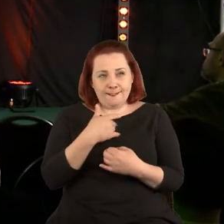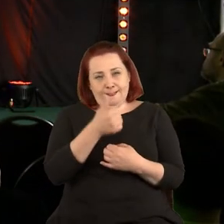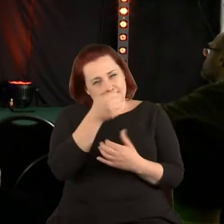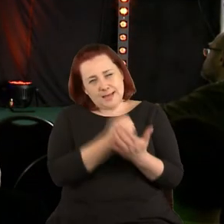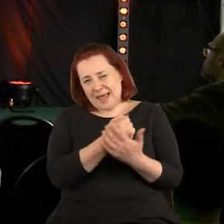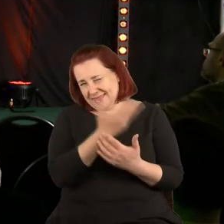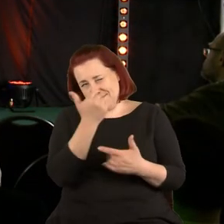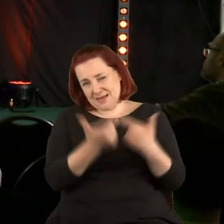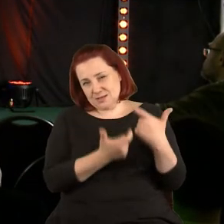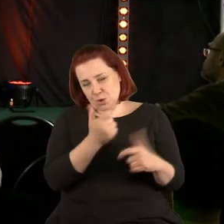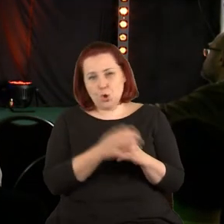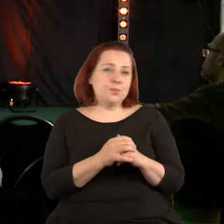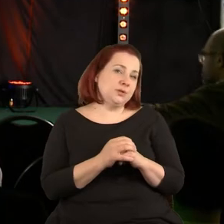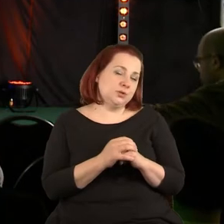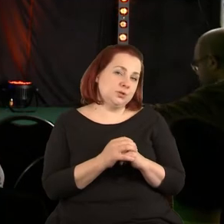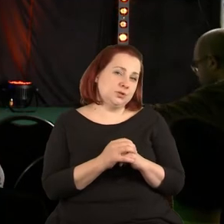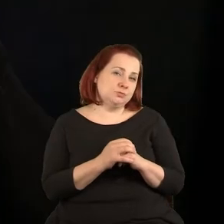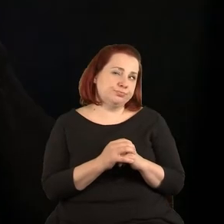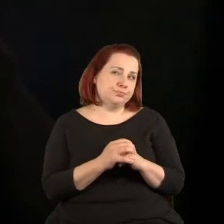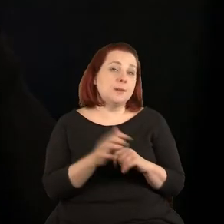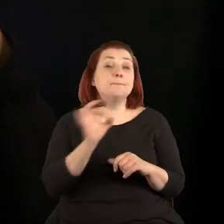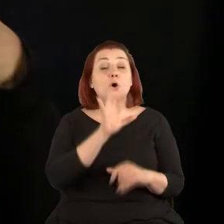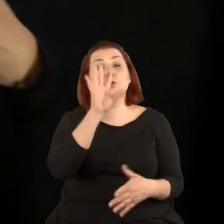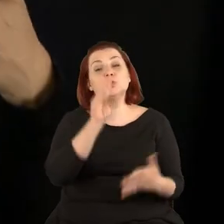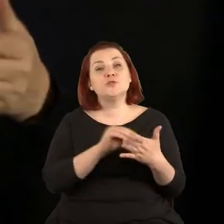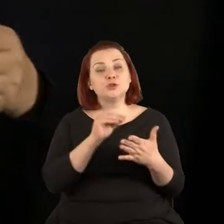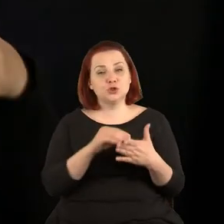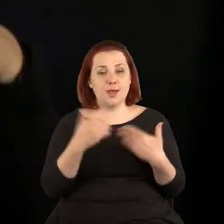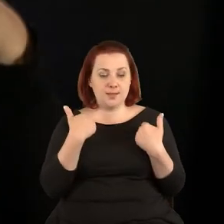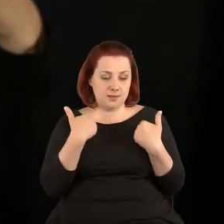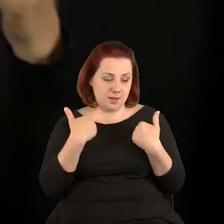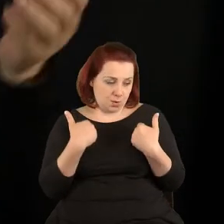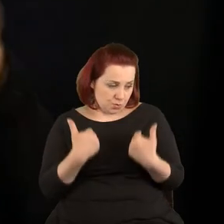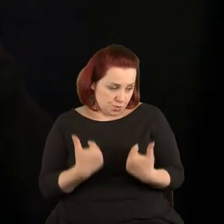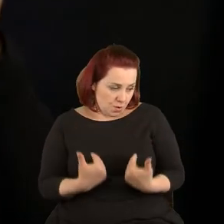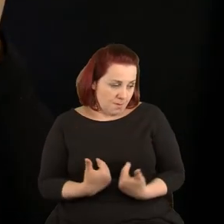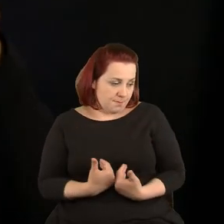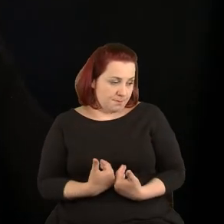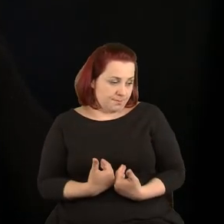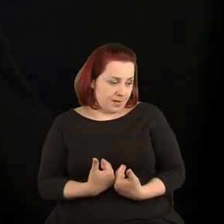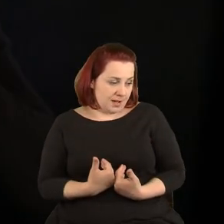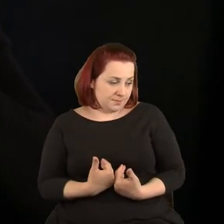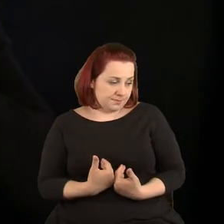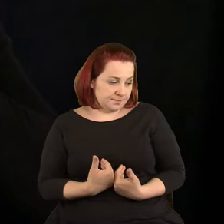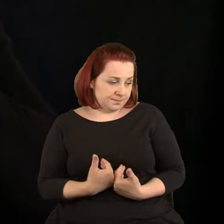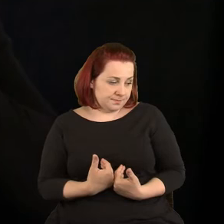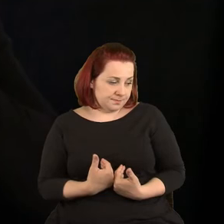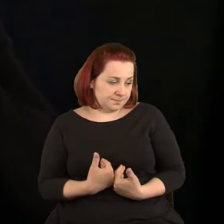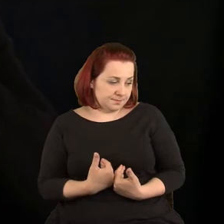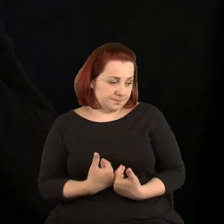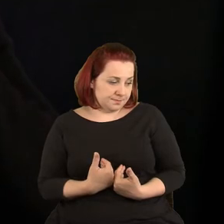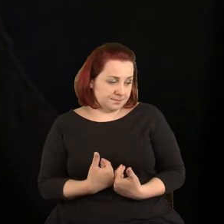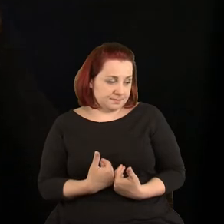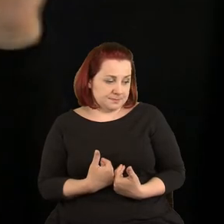że z mojego doświadczenia oczywiście osoby, która którymś momencie na zasadzie